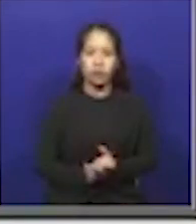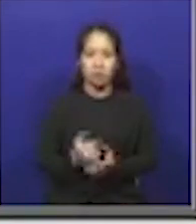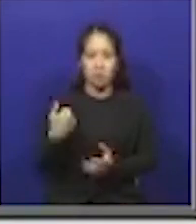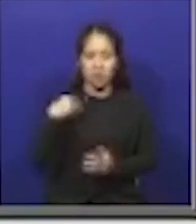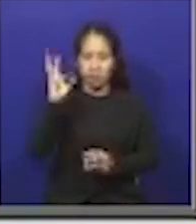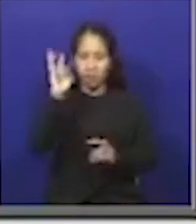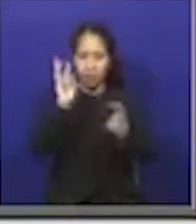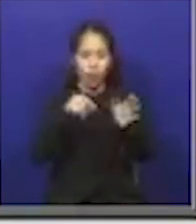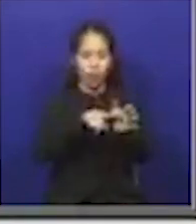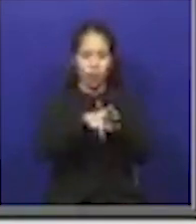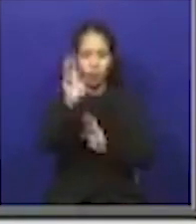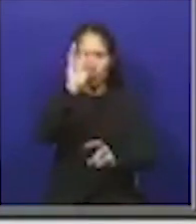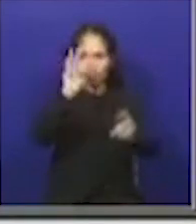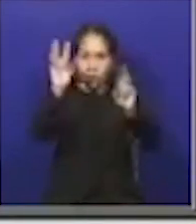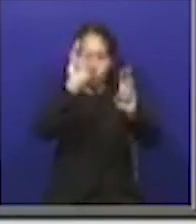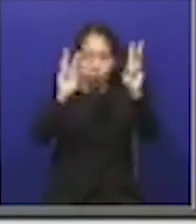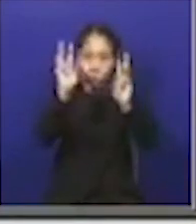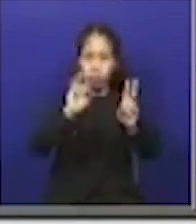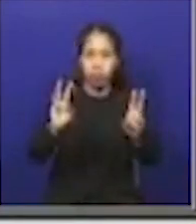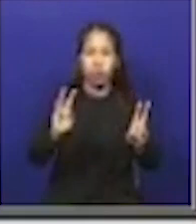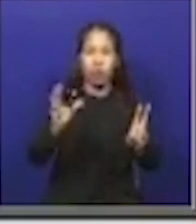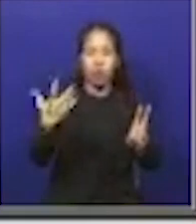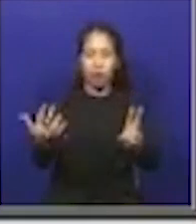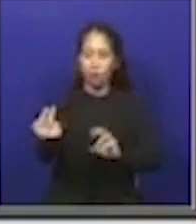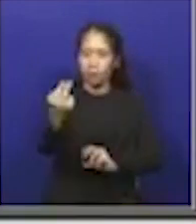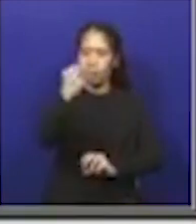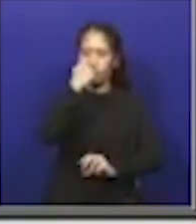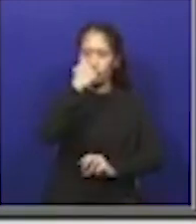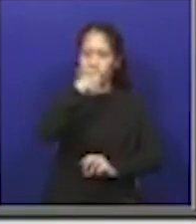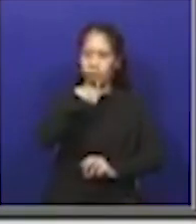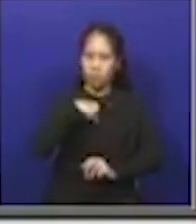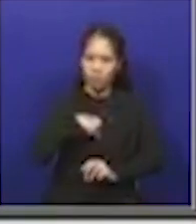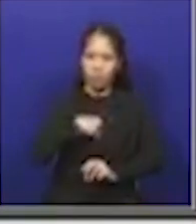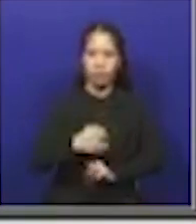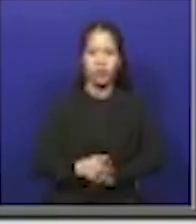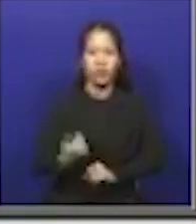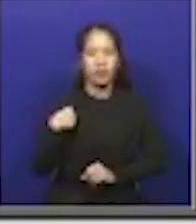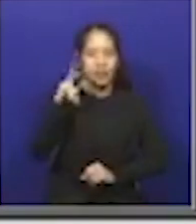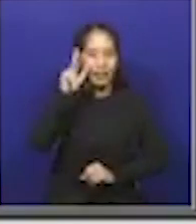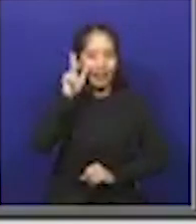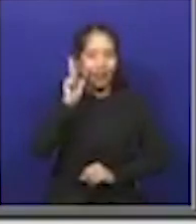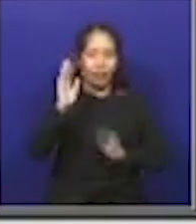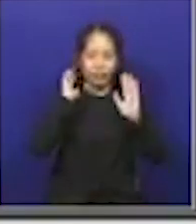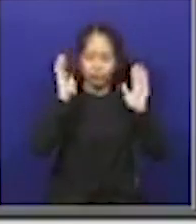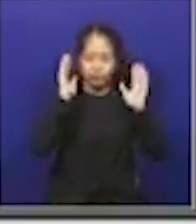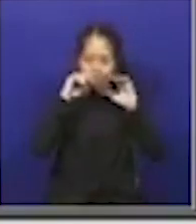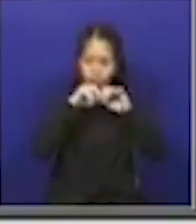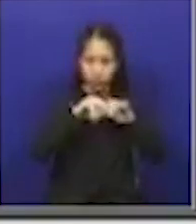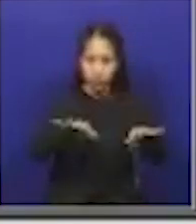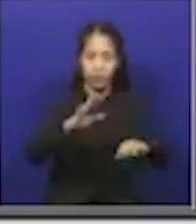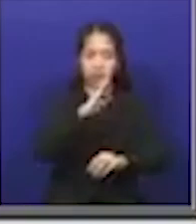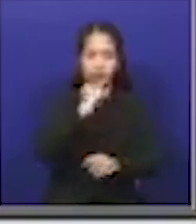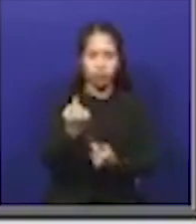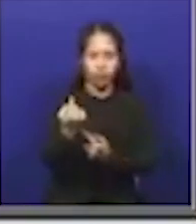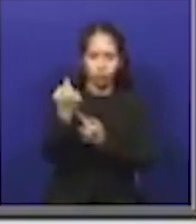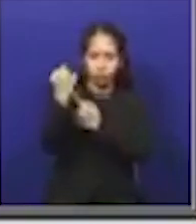าศได้ตอนนั้นนะเมื่อมีการแถลงข่าวอย่างนั้นเนี่ยแล้วเมื่อเราย้อนกลับมา